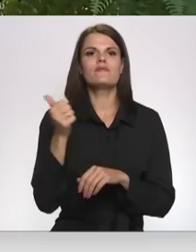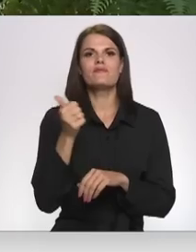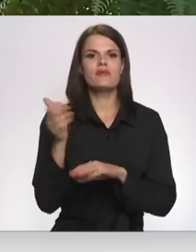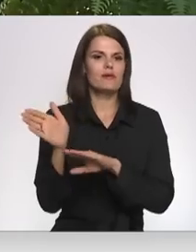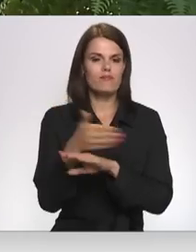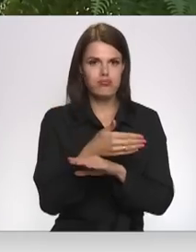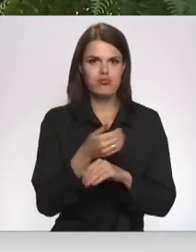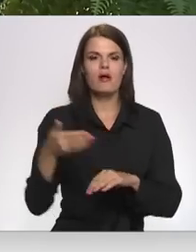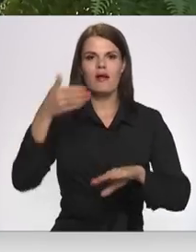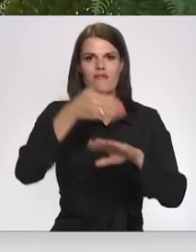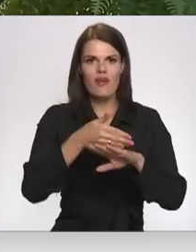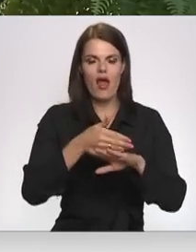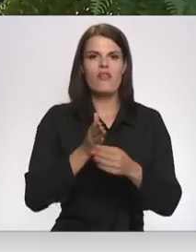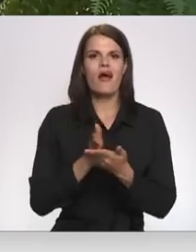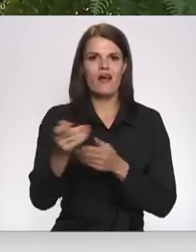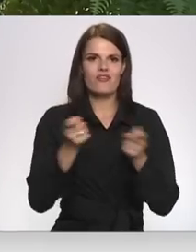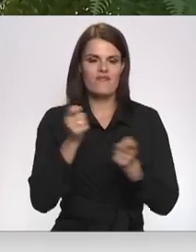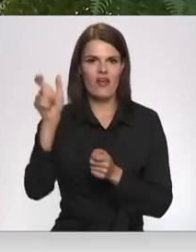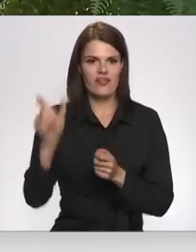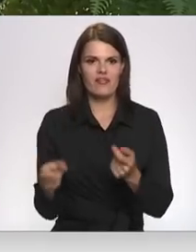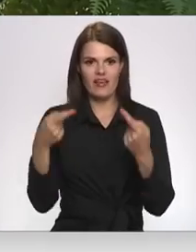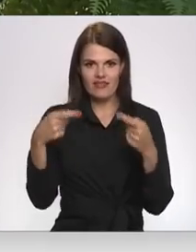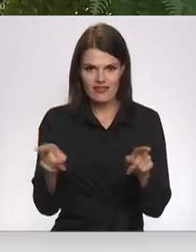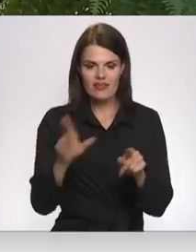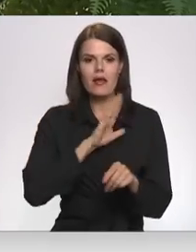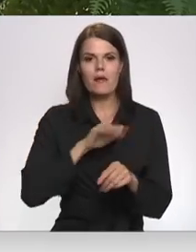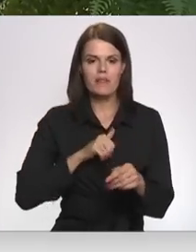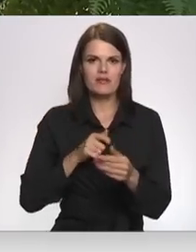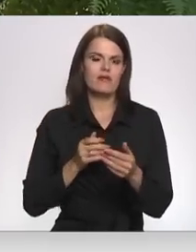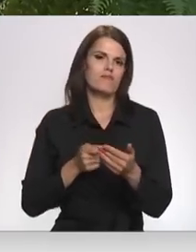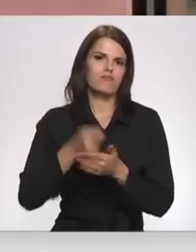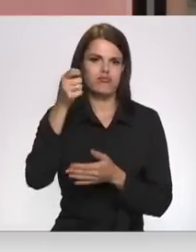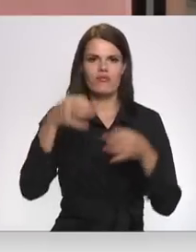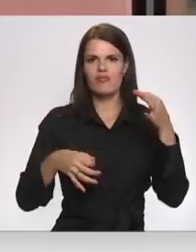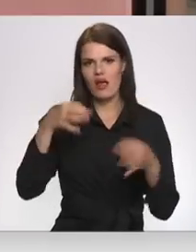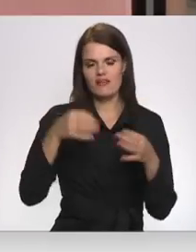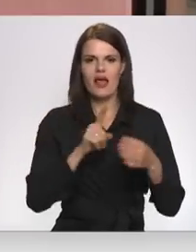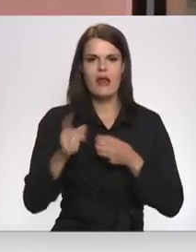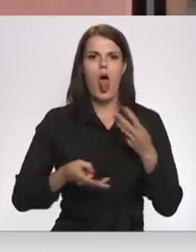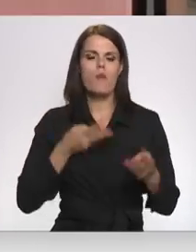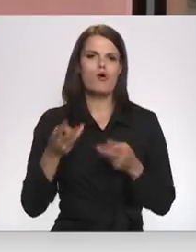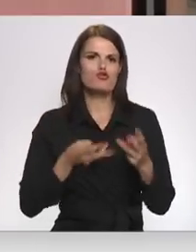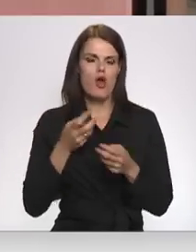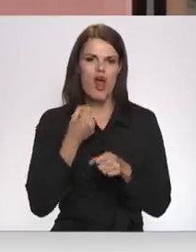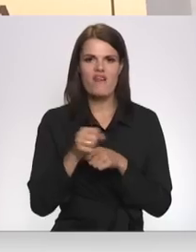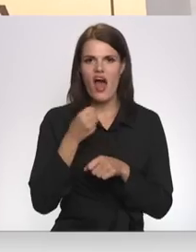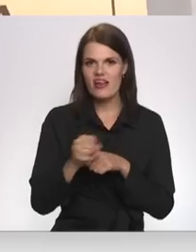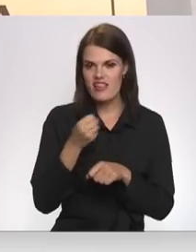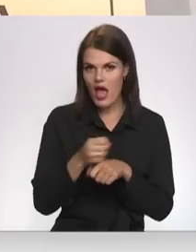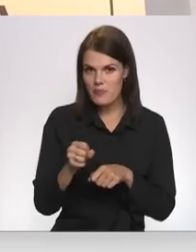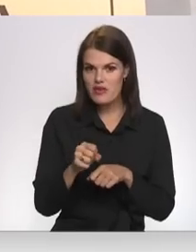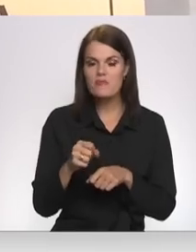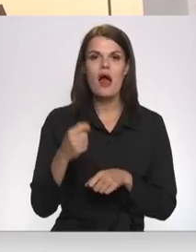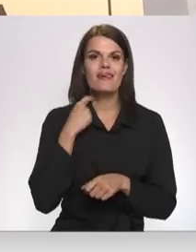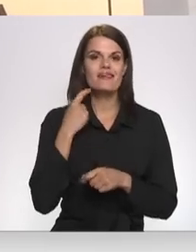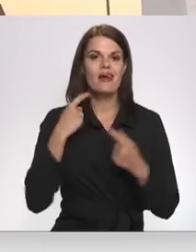Stuķēna. Bijusī katedras vadītāja drīz pēc tā vērsās tiesā sūdzoties par emocionālo vardarbību augstskolā. Rīgas